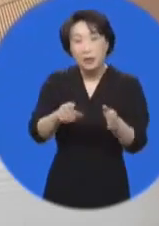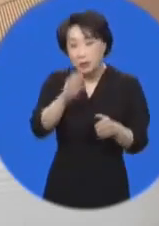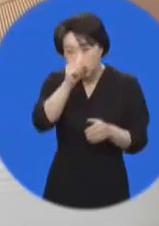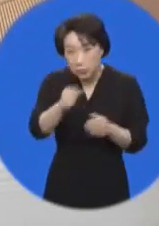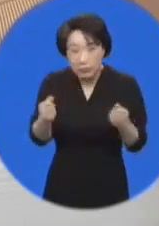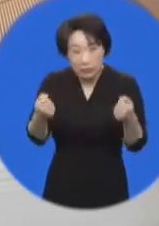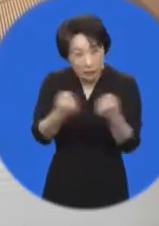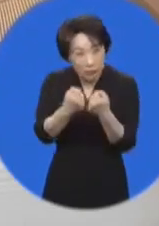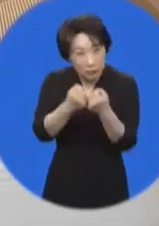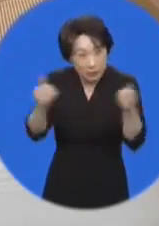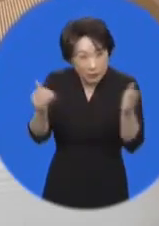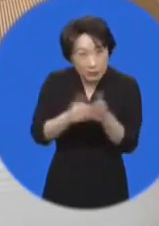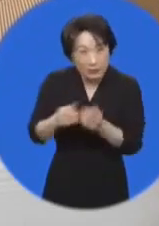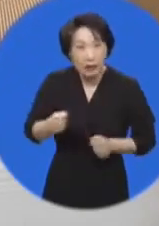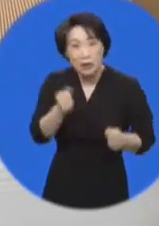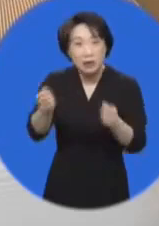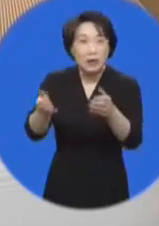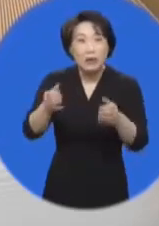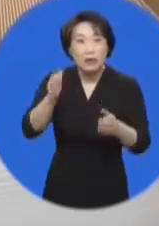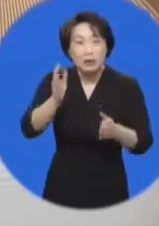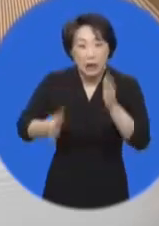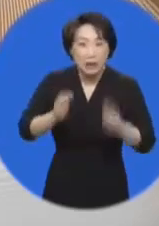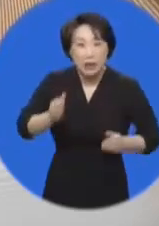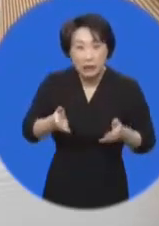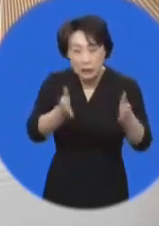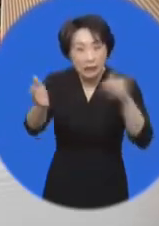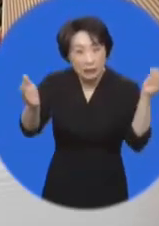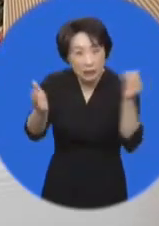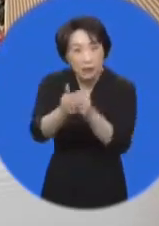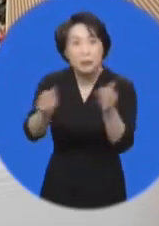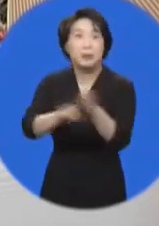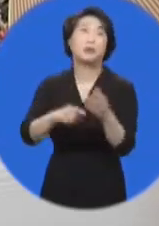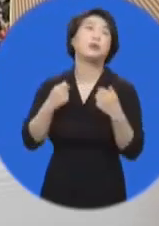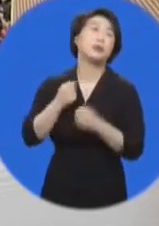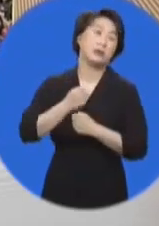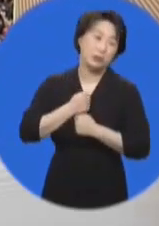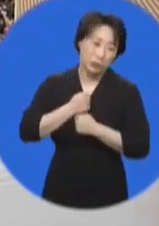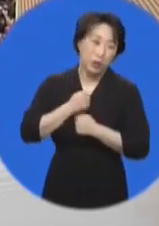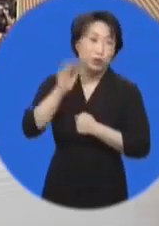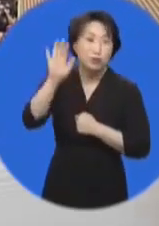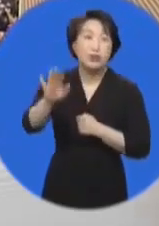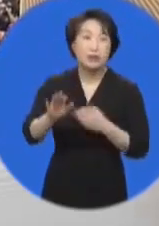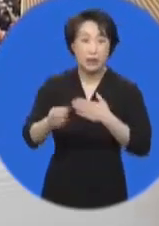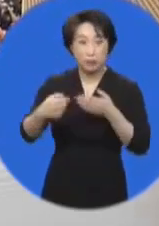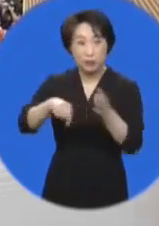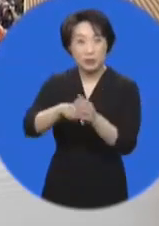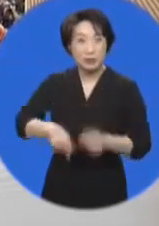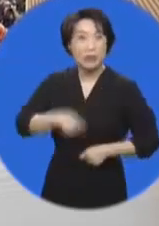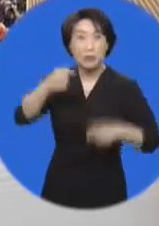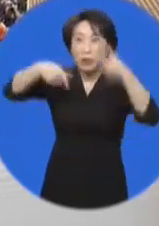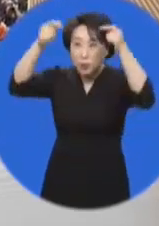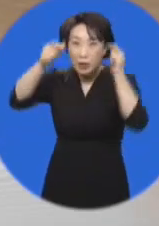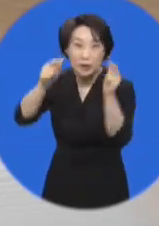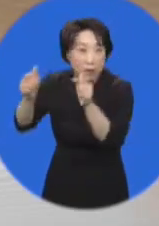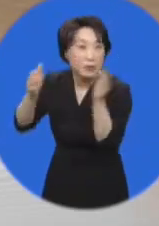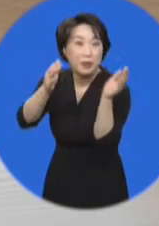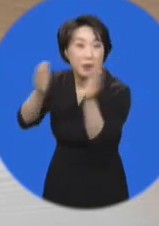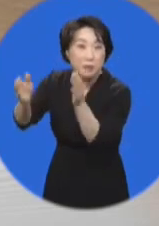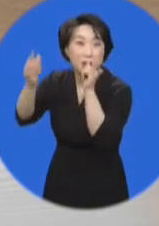달려갈 길을 마치고 믿음을 지켰으니 이후로는 나를 위해서 의의 면류관이